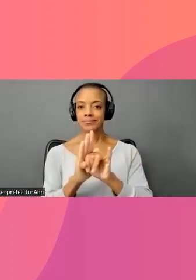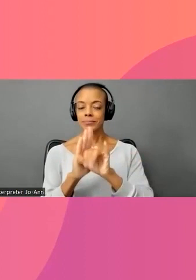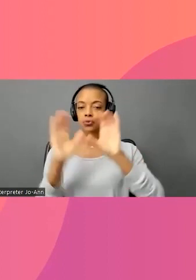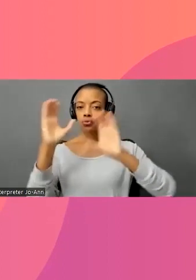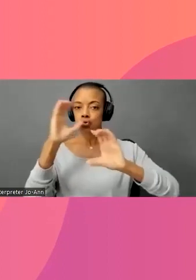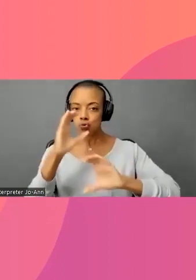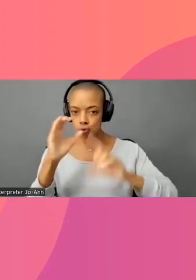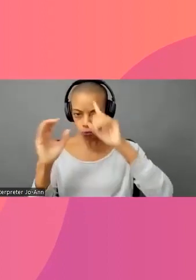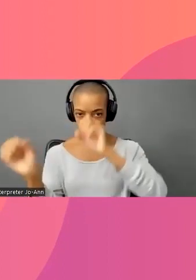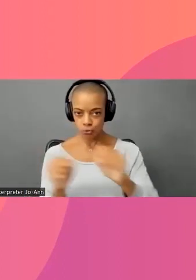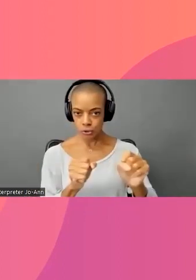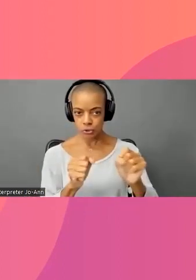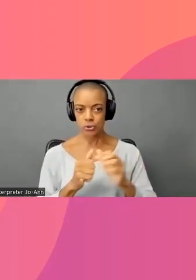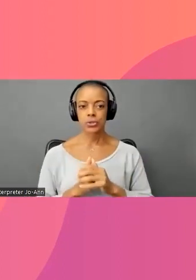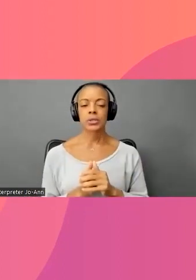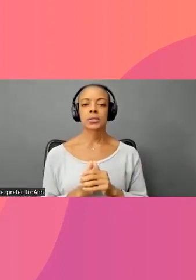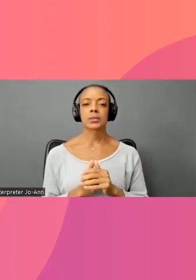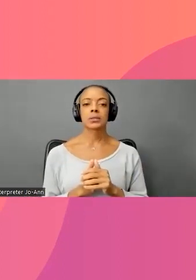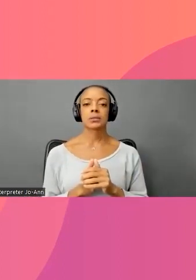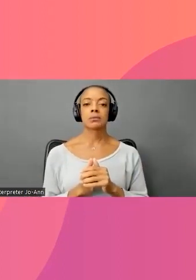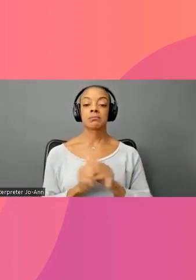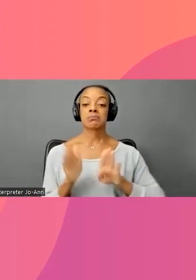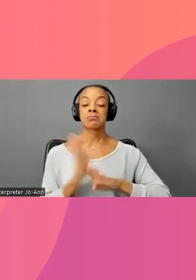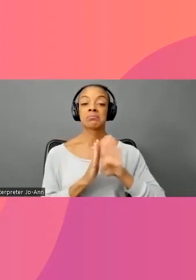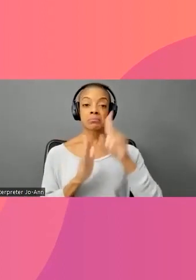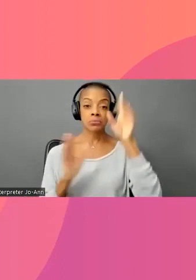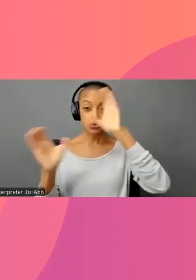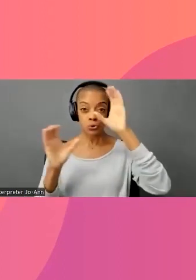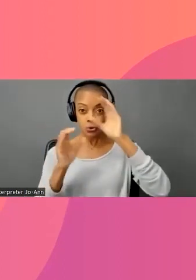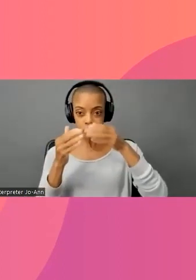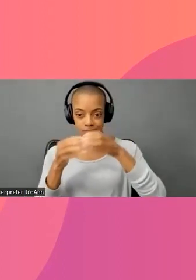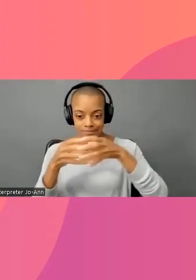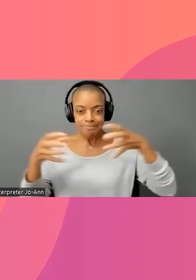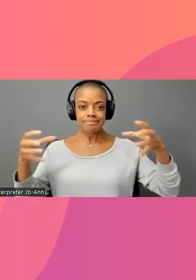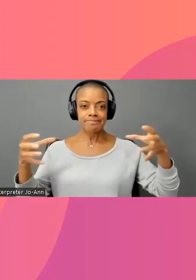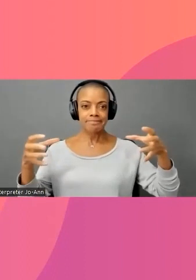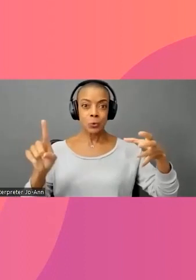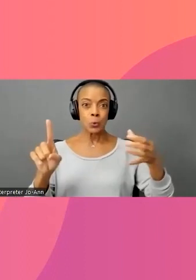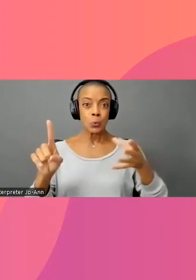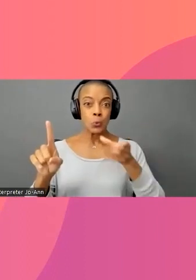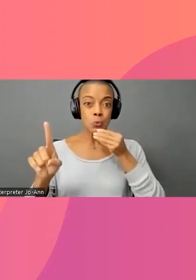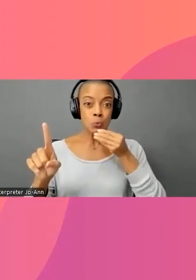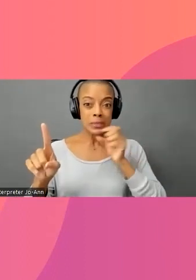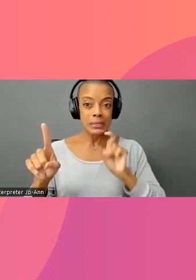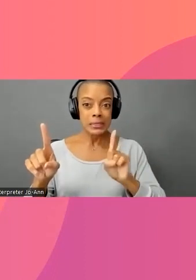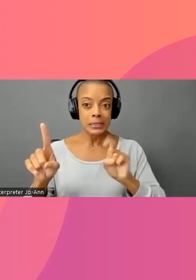avec l'identification de la stratégie de recherche. Afin de bâtir notre stratégie de